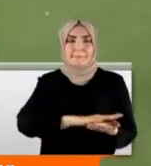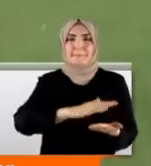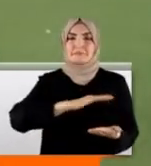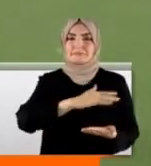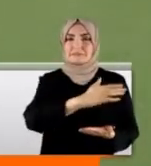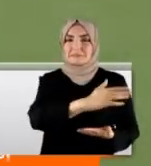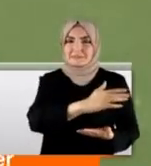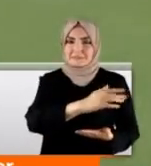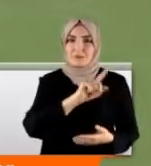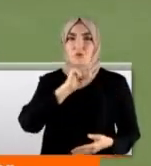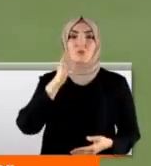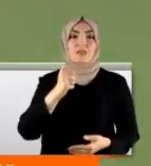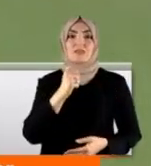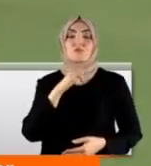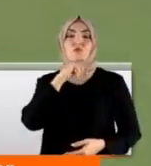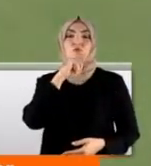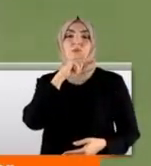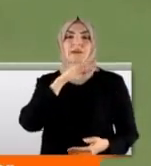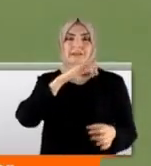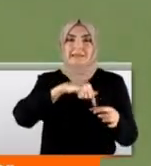süzüle düştü 16 numaralı deliğin içine.